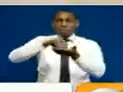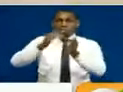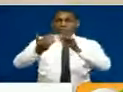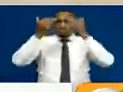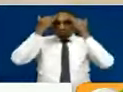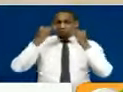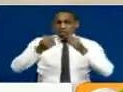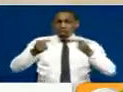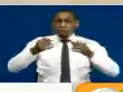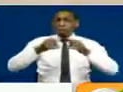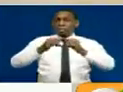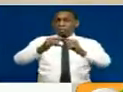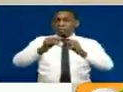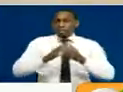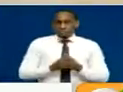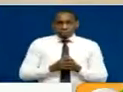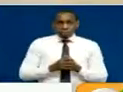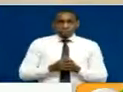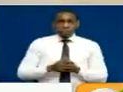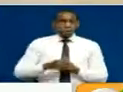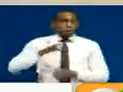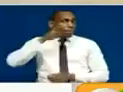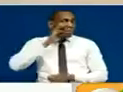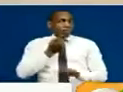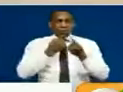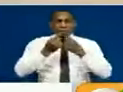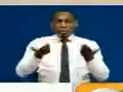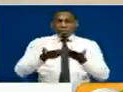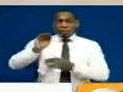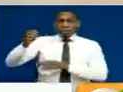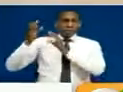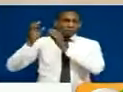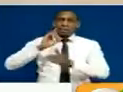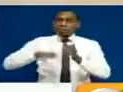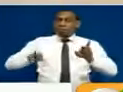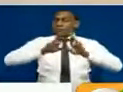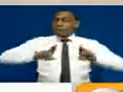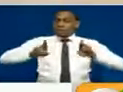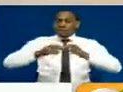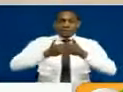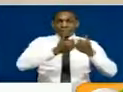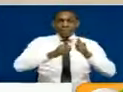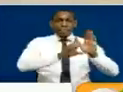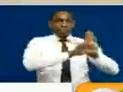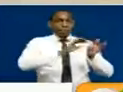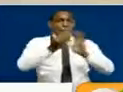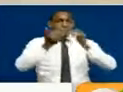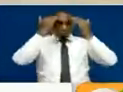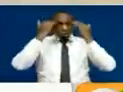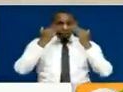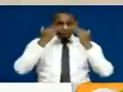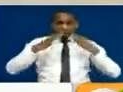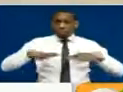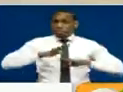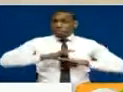kuwasilishwa mahakamani kupinga utekelezwaji wake. Magoha akizungumza huko kaunti ya Kilifi amesema yuko tayari kwa mapambano ya kisheria mahakamani